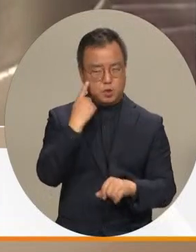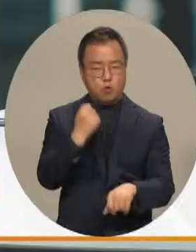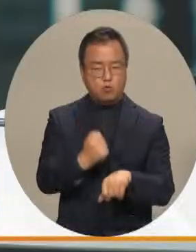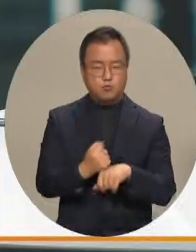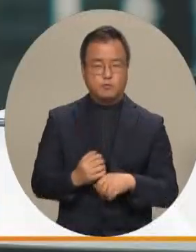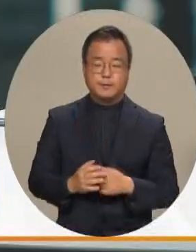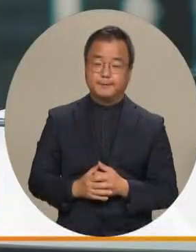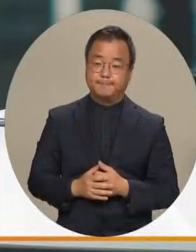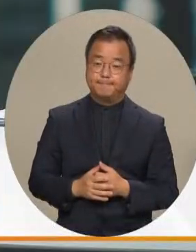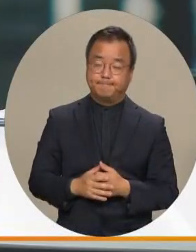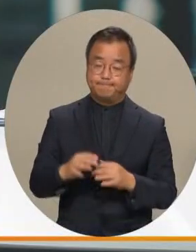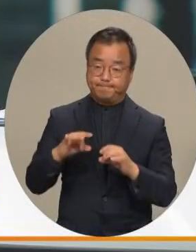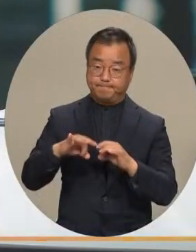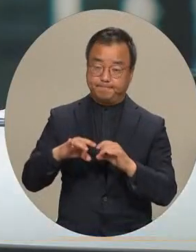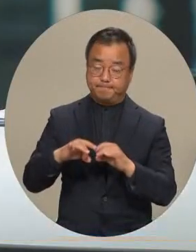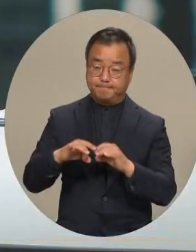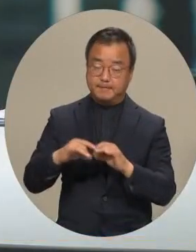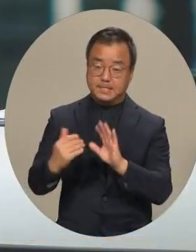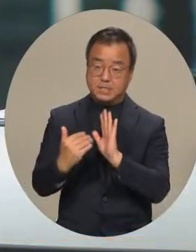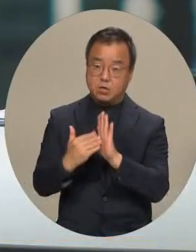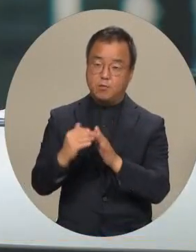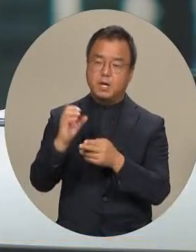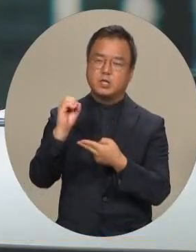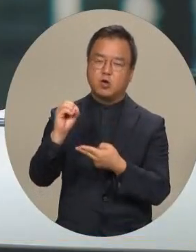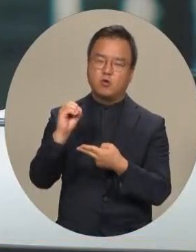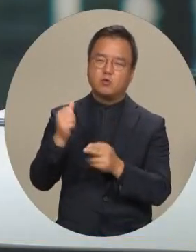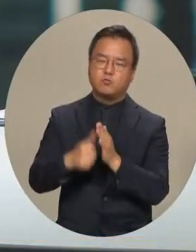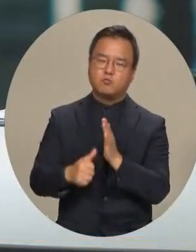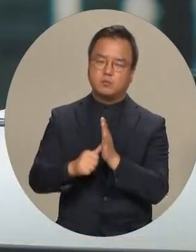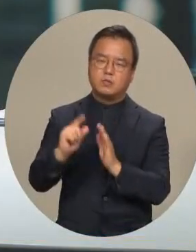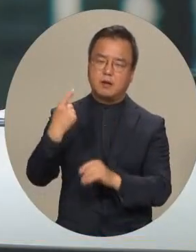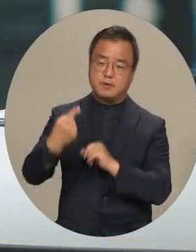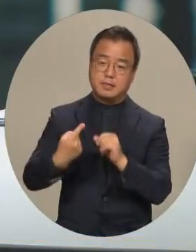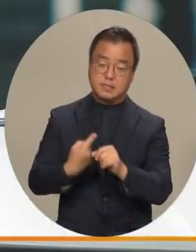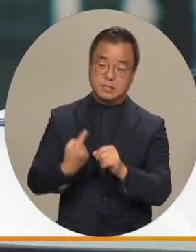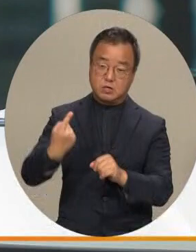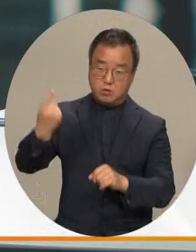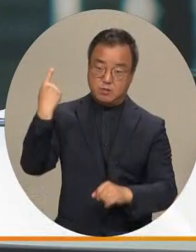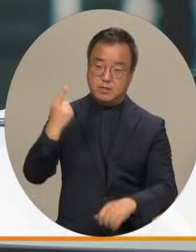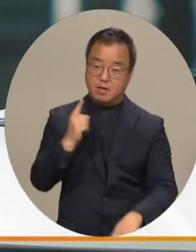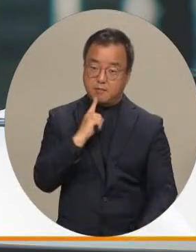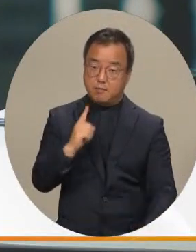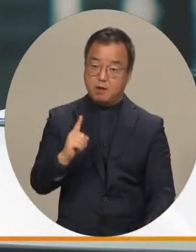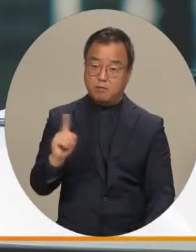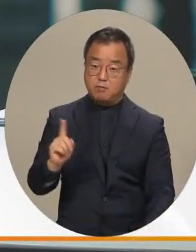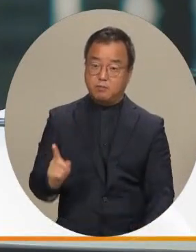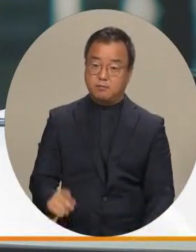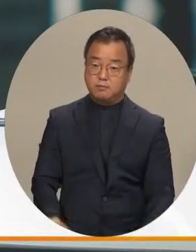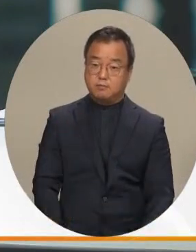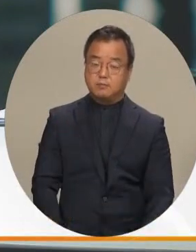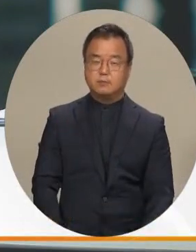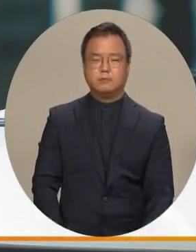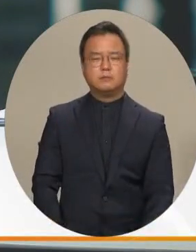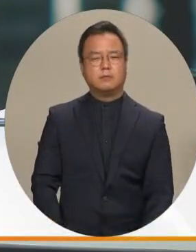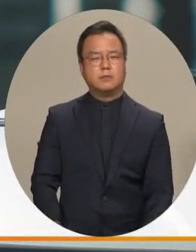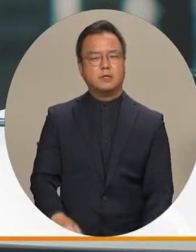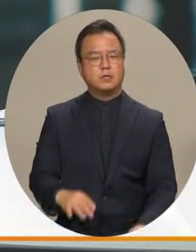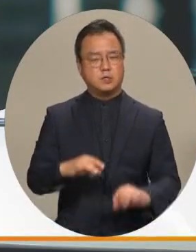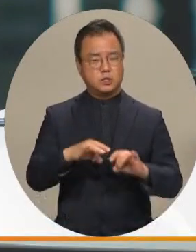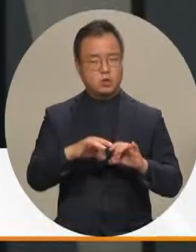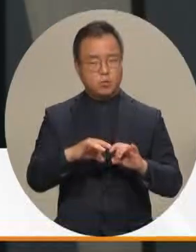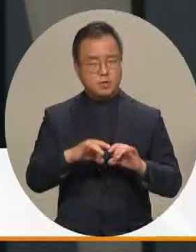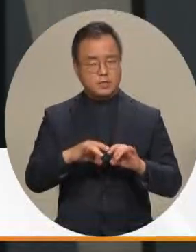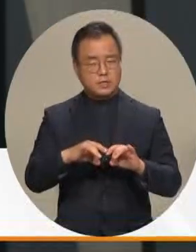2초 전도체에 대한 연구는 100년 전으로까지 거슬러 올라간다고 하는데 자세한 설명 부탁드리겠습니다 초전도체는